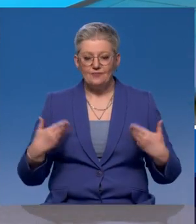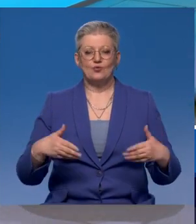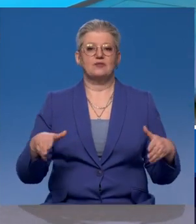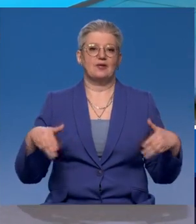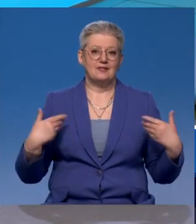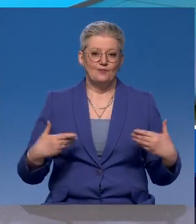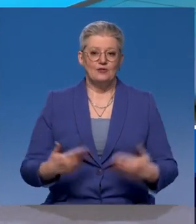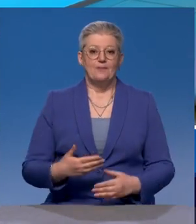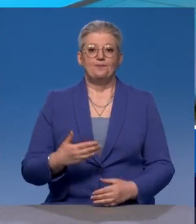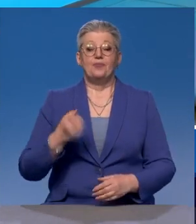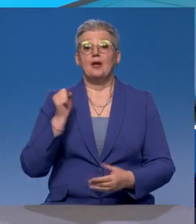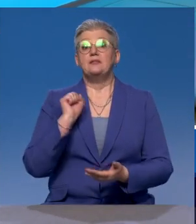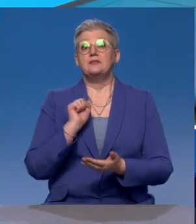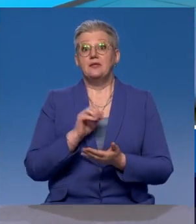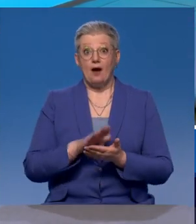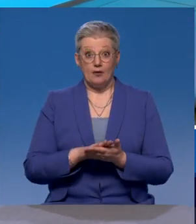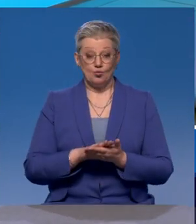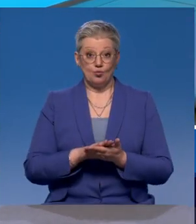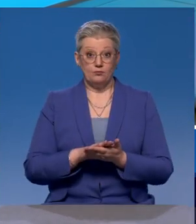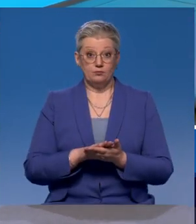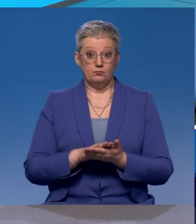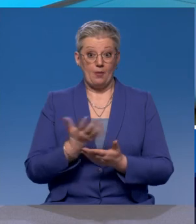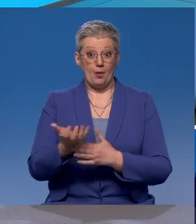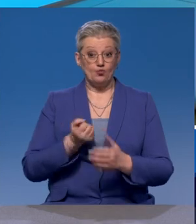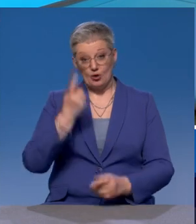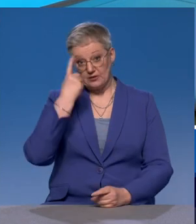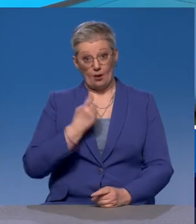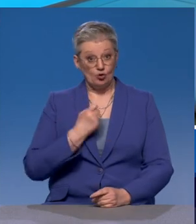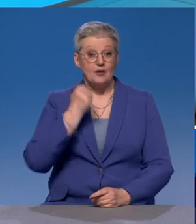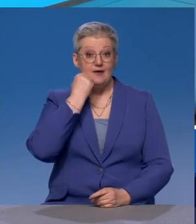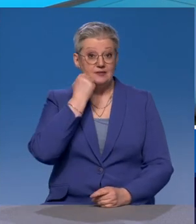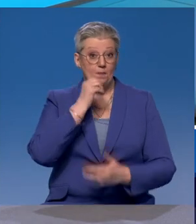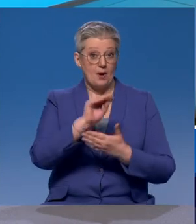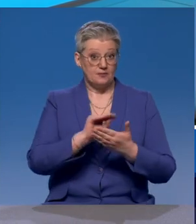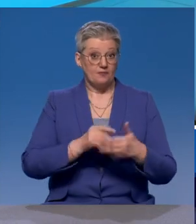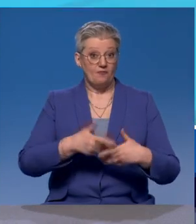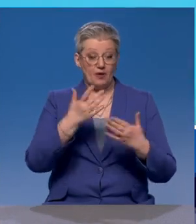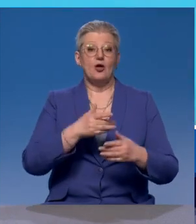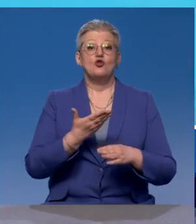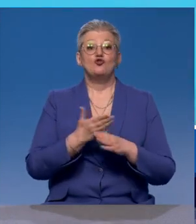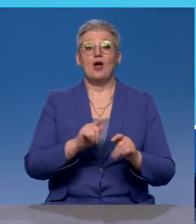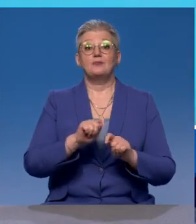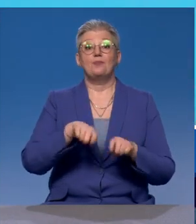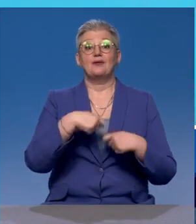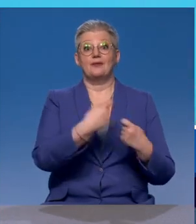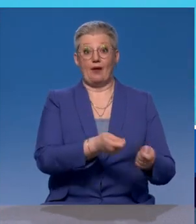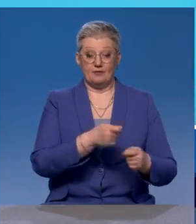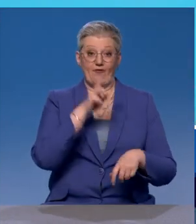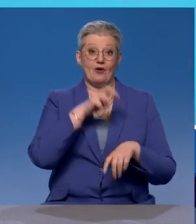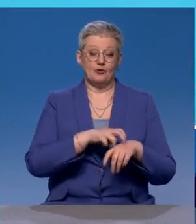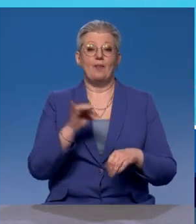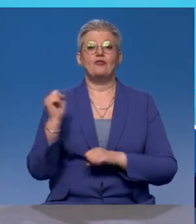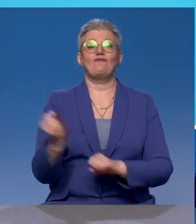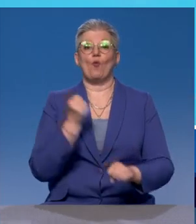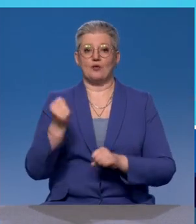Вы знаете, сразу пришло сообщение из Москвы. Предлагаю отдать часть функционала врача дворникам из Средней Азии. Думаю, что